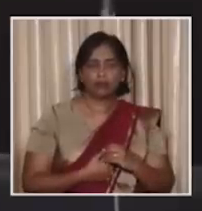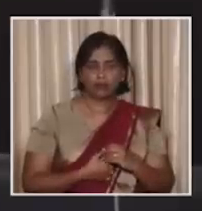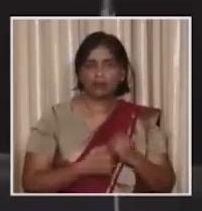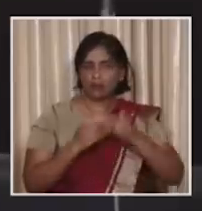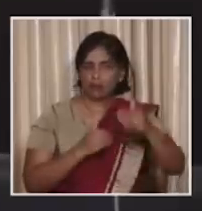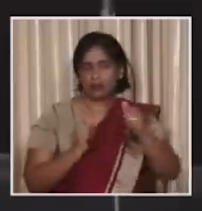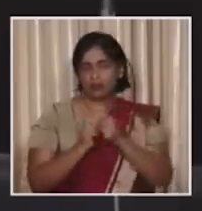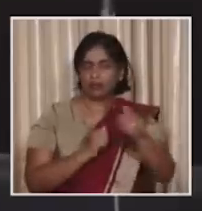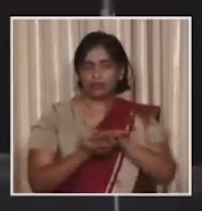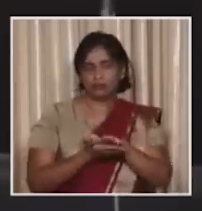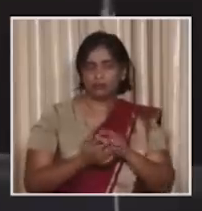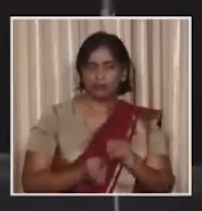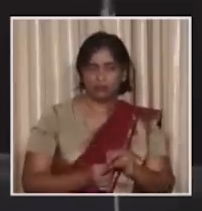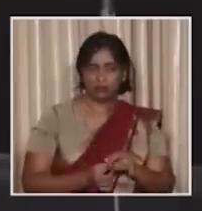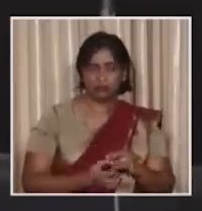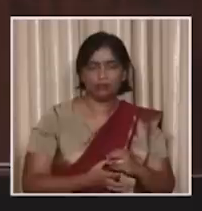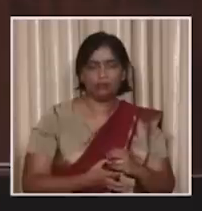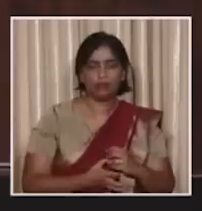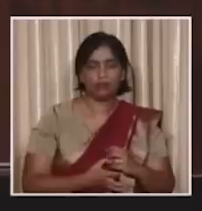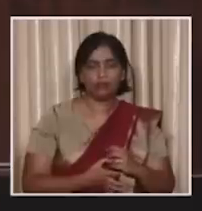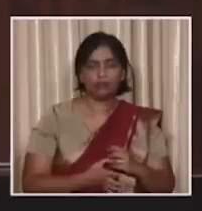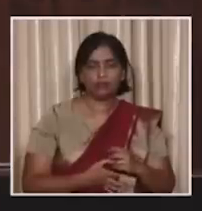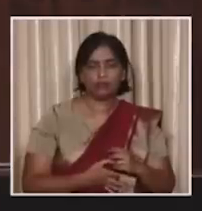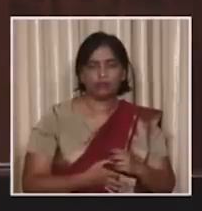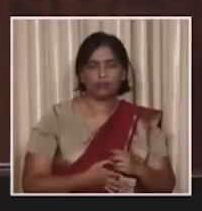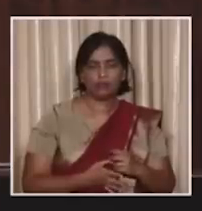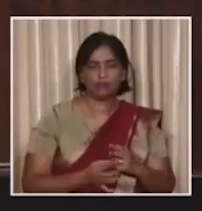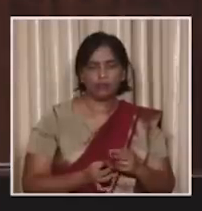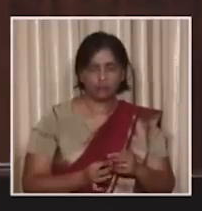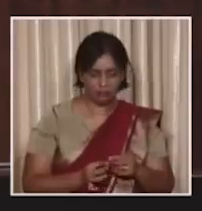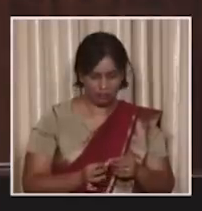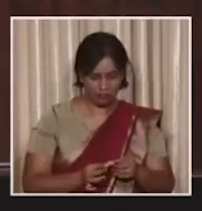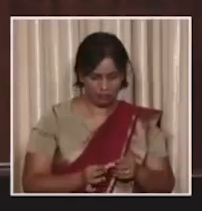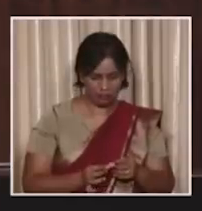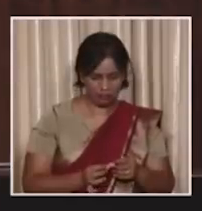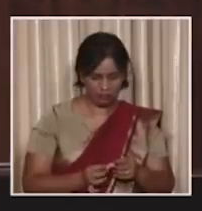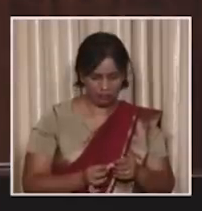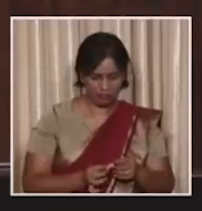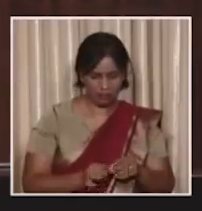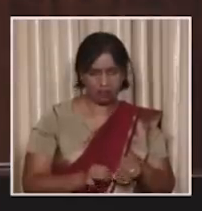අවශ්‍ය කටයුතු කරගෙන යනවා. ඔබ ස්තුතියි ගේවිඳු කුමාරසිංහ මහත්මයා ඉක්මනට ඉදිරිපත් කරන්න ඔබතුමාගේ ප්‍රකාශය. ගේවිඳු කුමාරතුංග